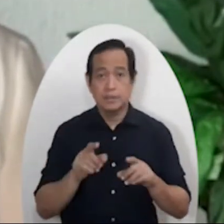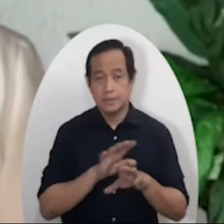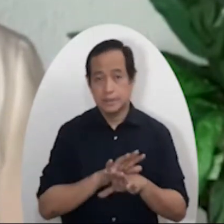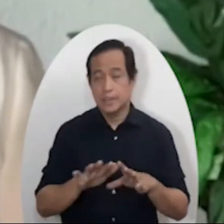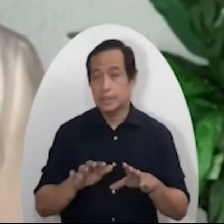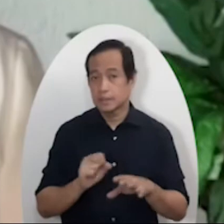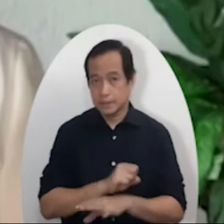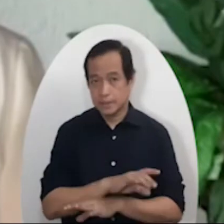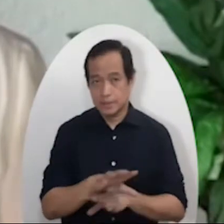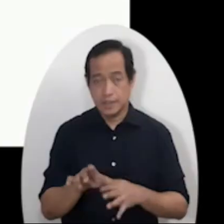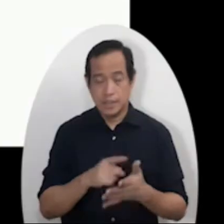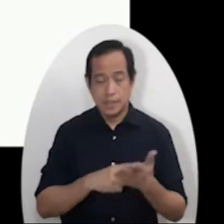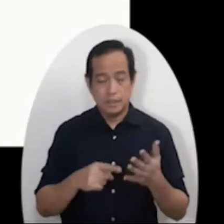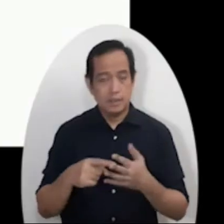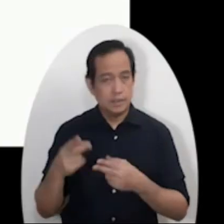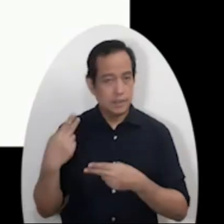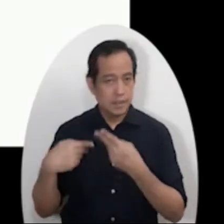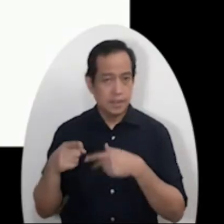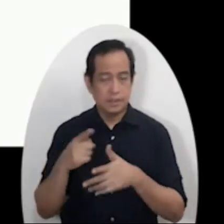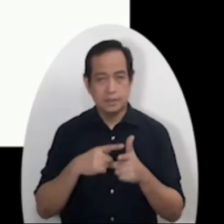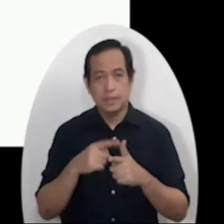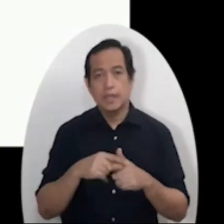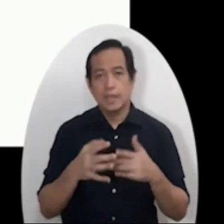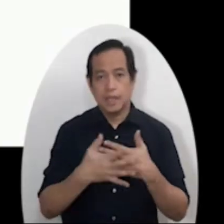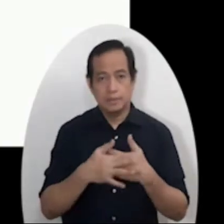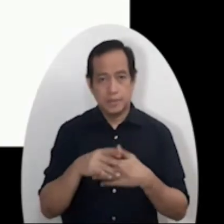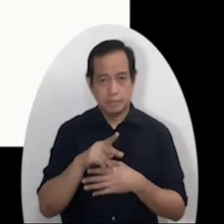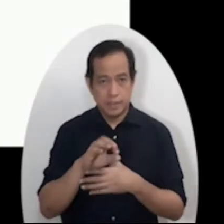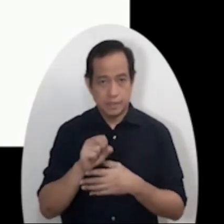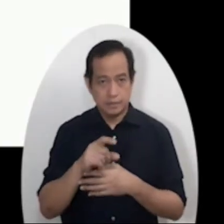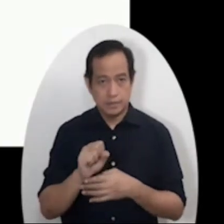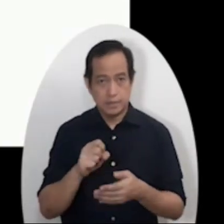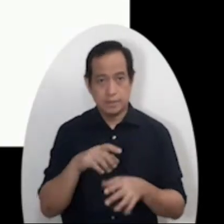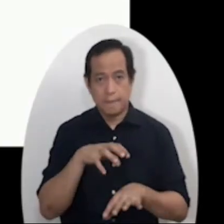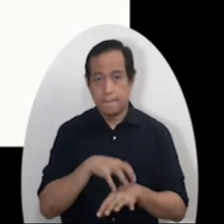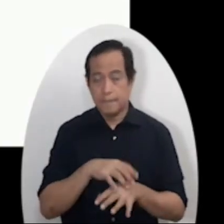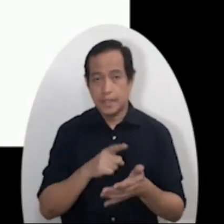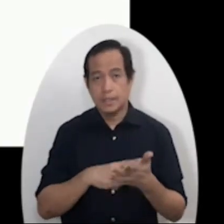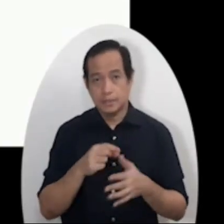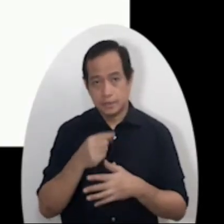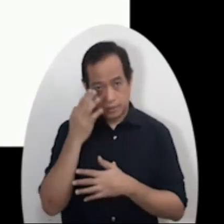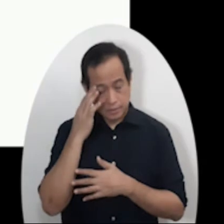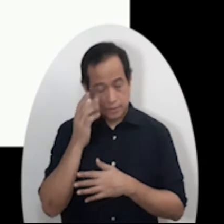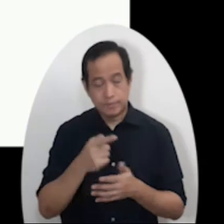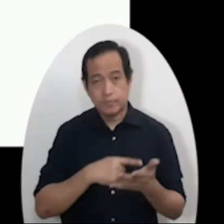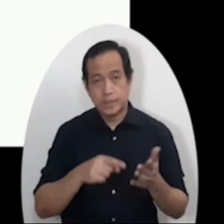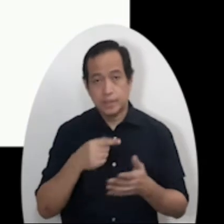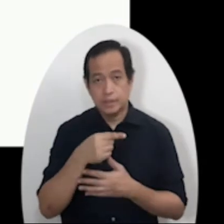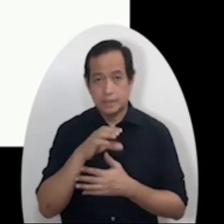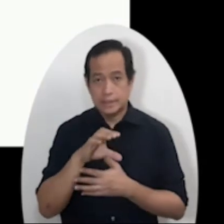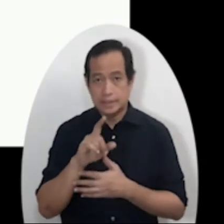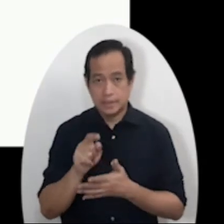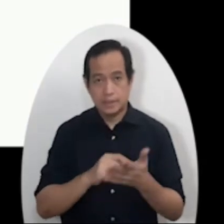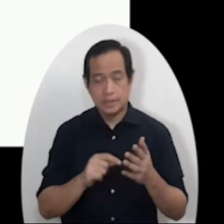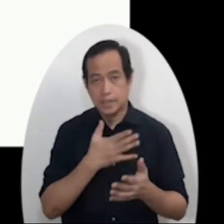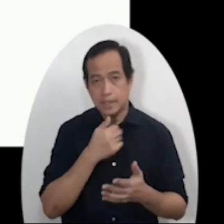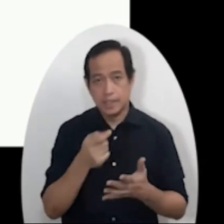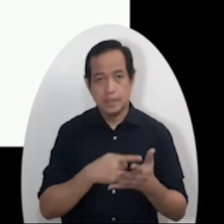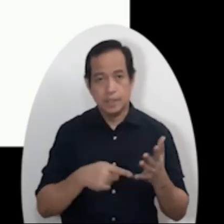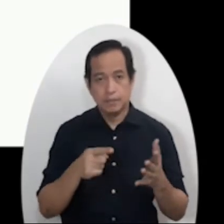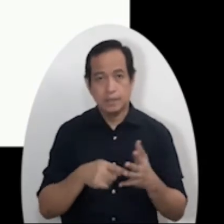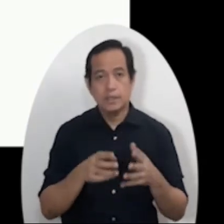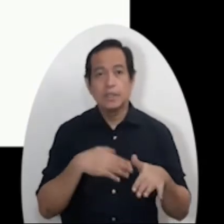Kahit po minsan, ako po nilulungkot ng mga bata, hindi pa rin po ako susuko. Dahil alam ko